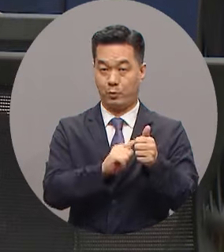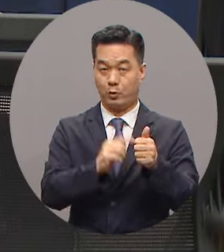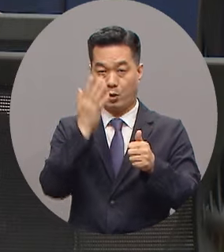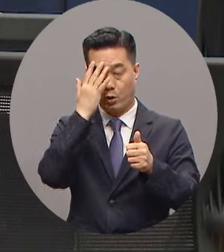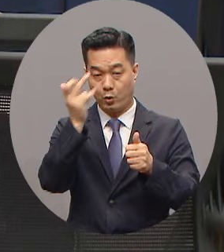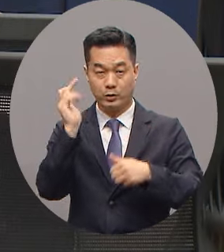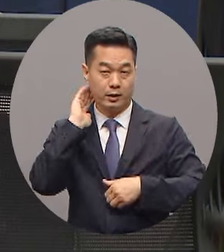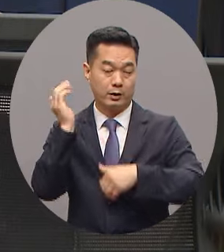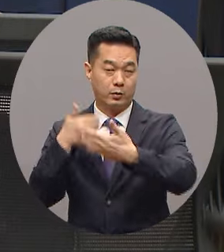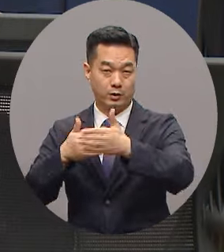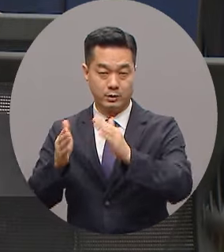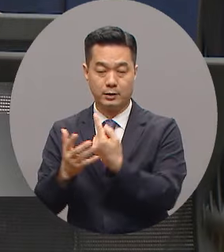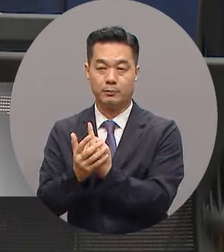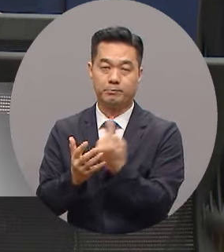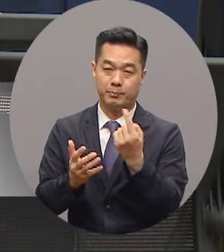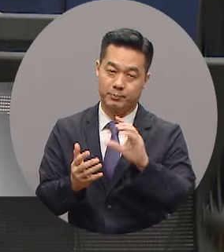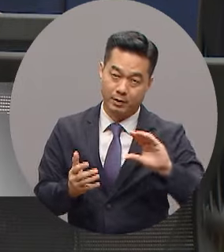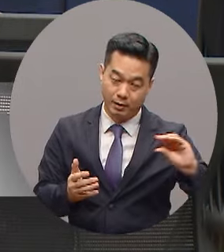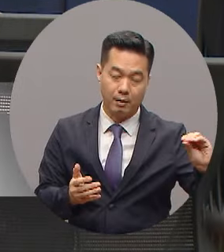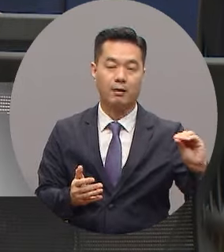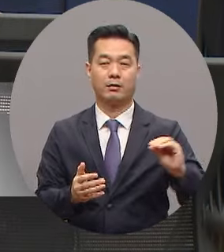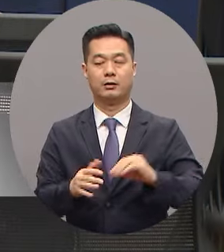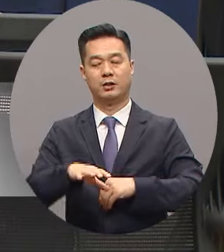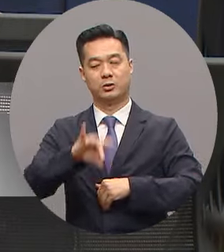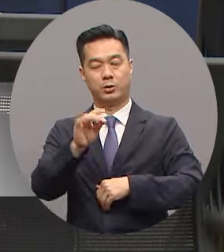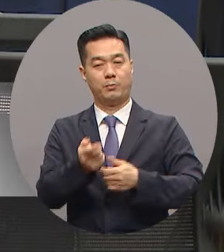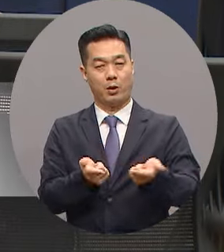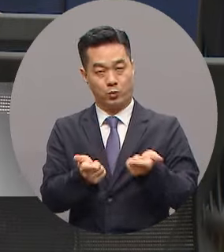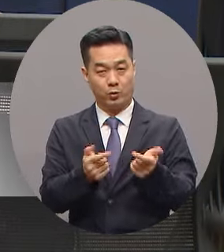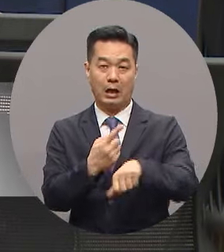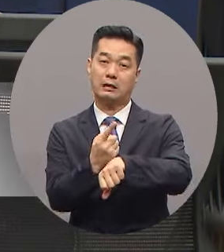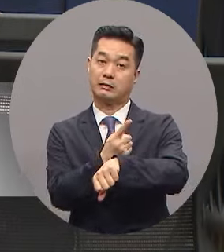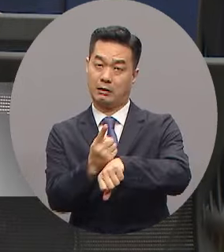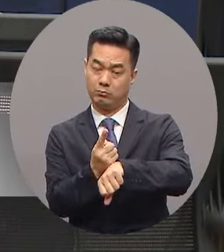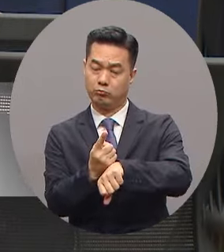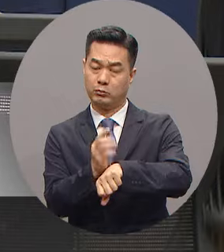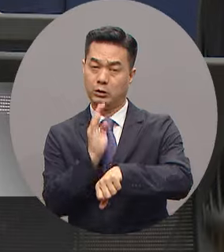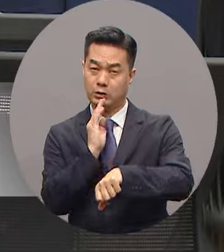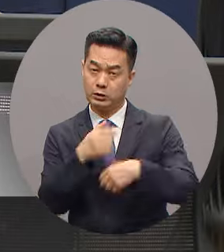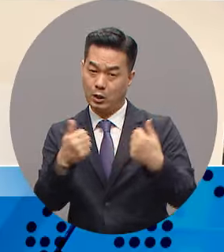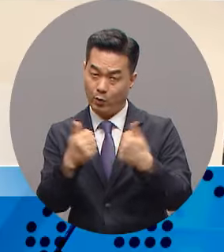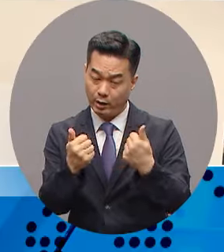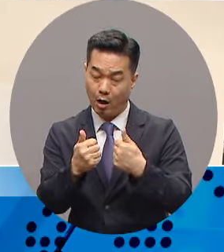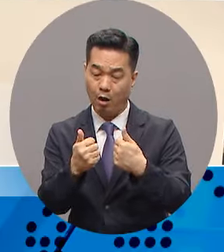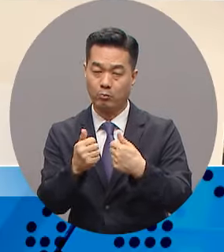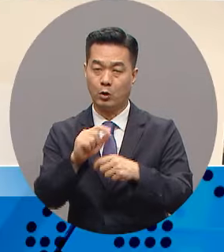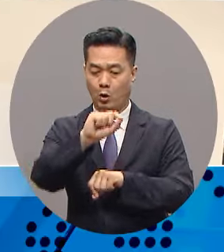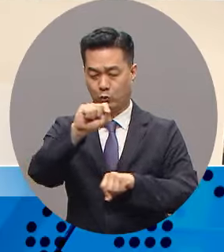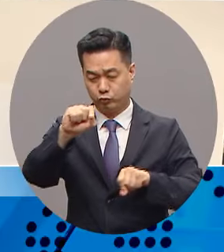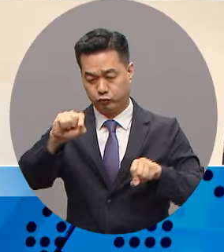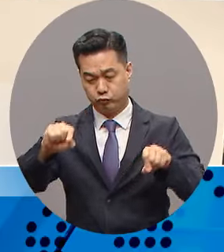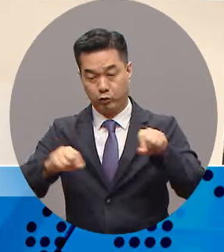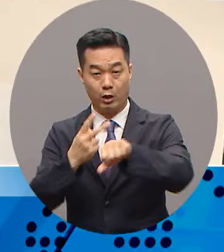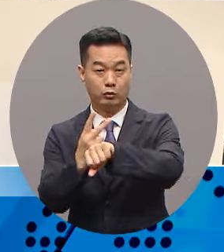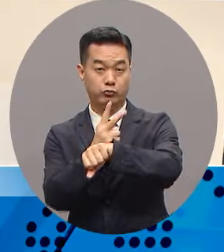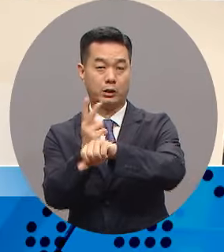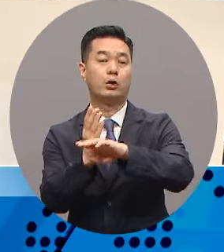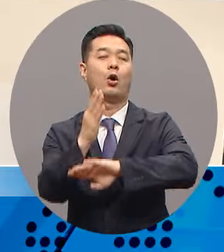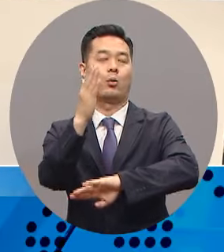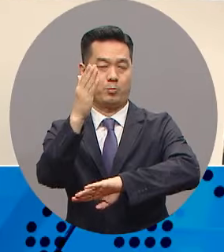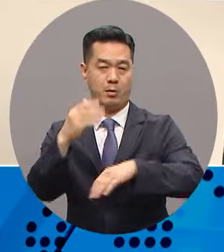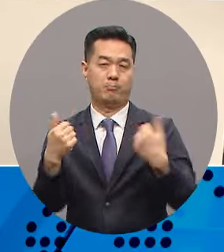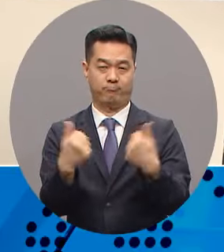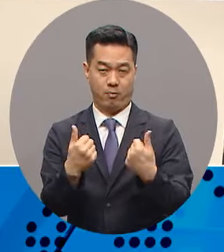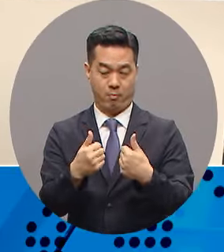떠났는데요 애초 양측이 조율한 회담 시간은 시간이었는데 실제 회담은이를 훌쩍 넘겨 시간 넘게